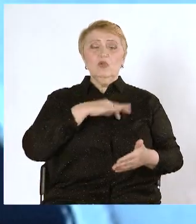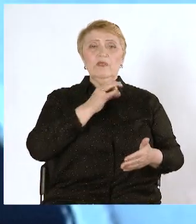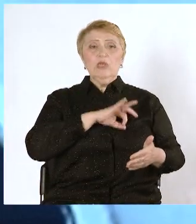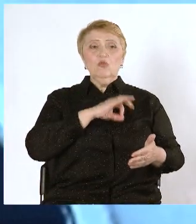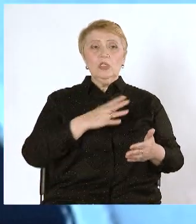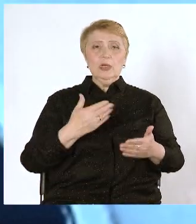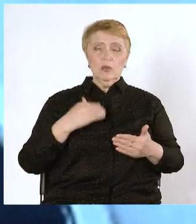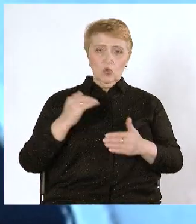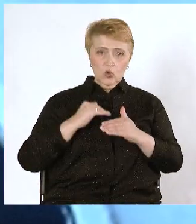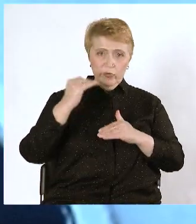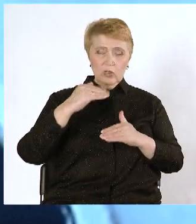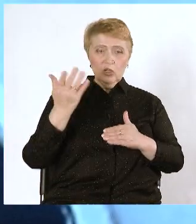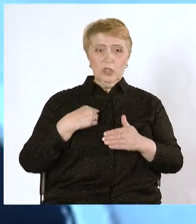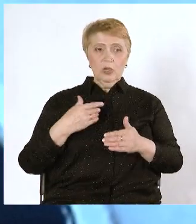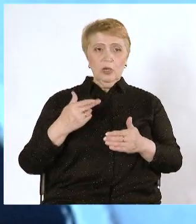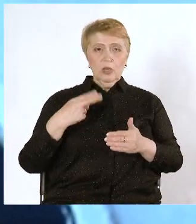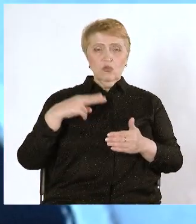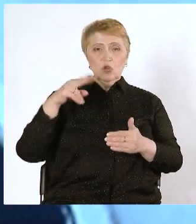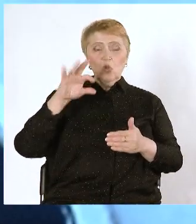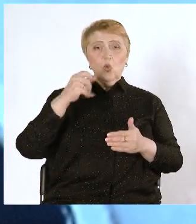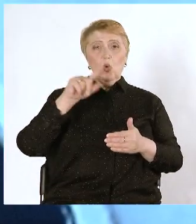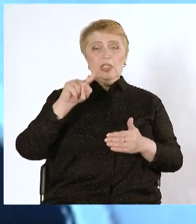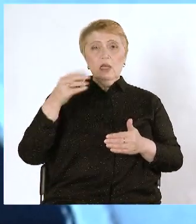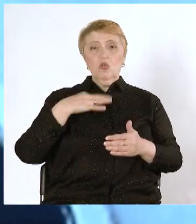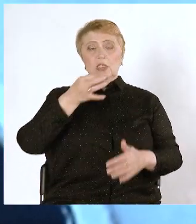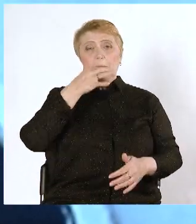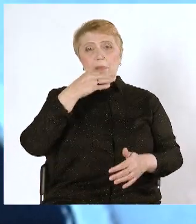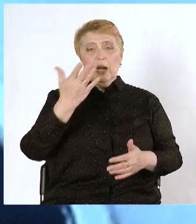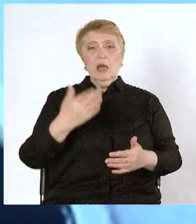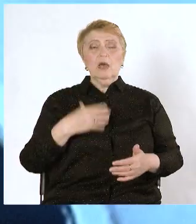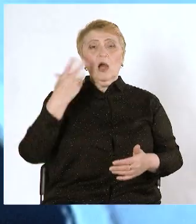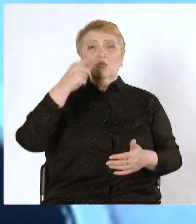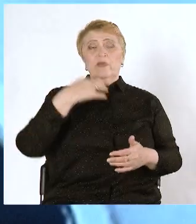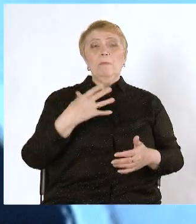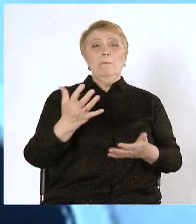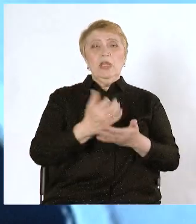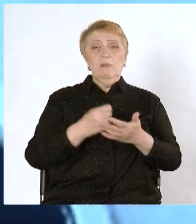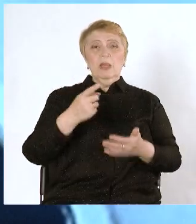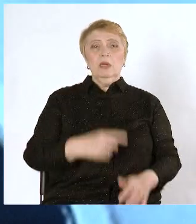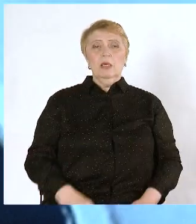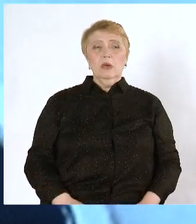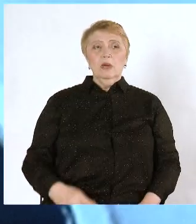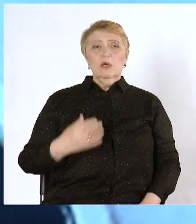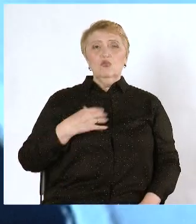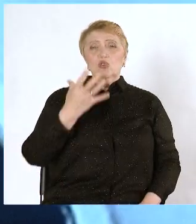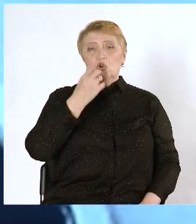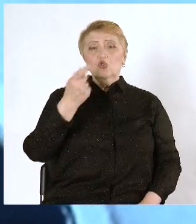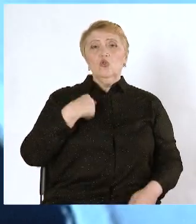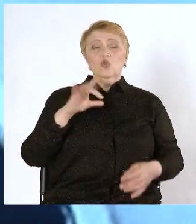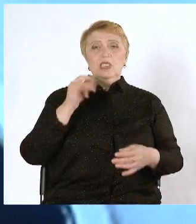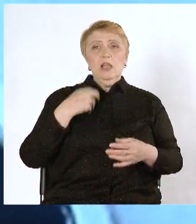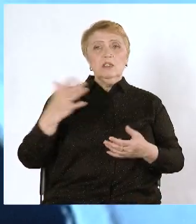увеличить дозу допустим этого препарата который вы принимаете до или все-таки еще раз вызвать терапевты терапевты